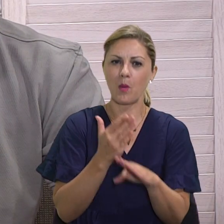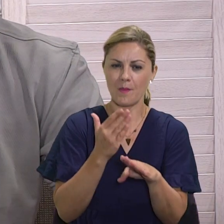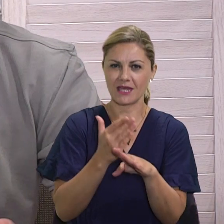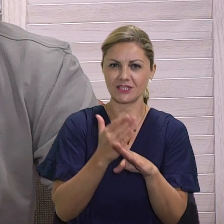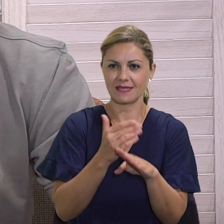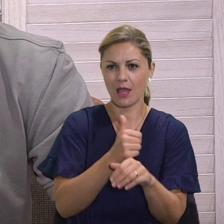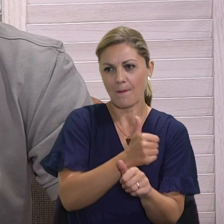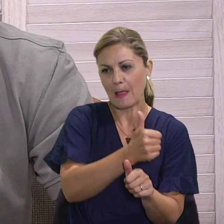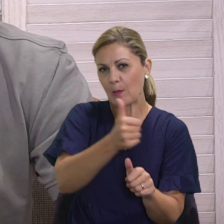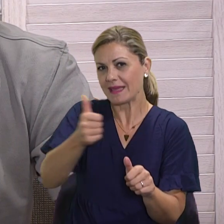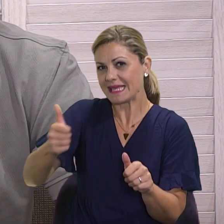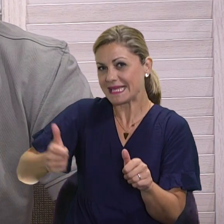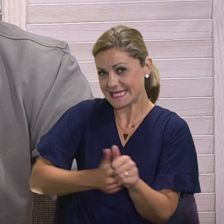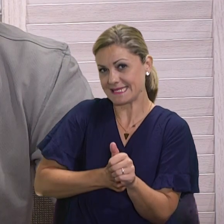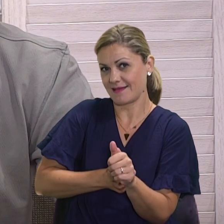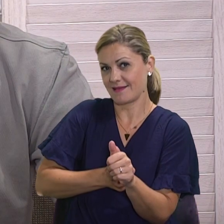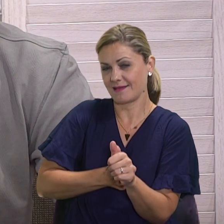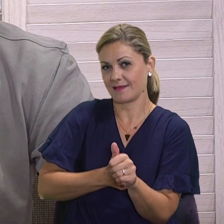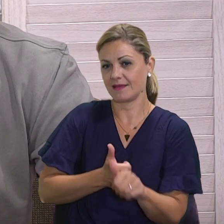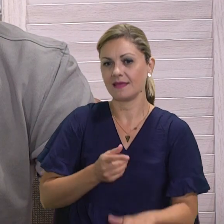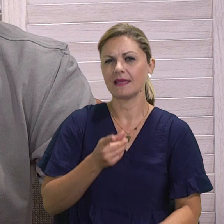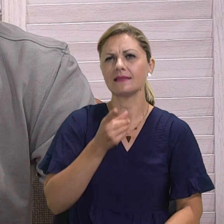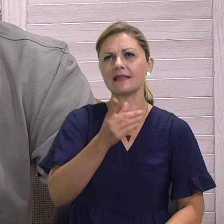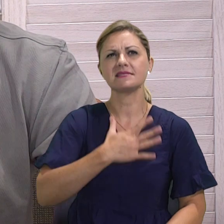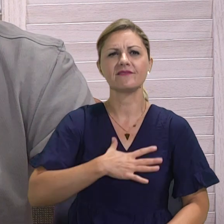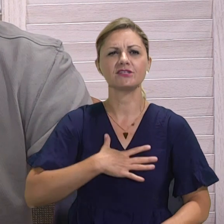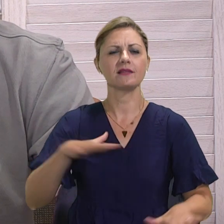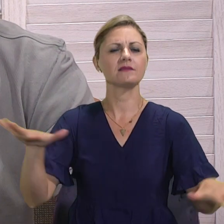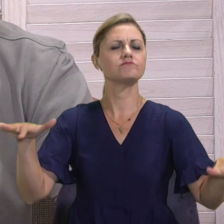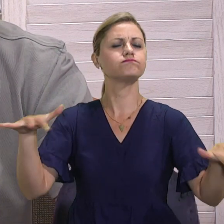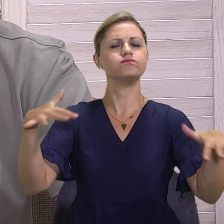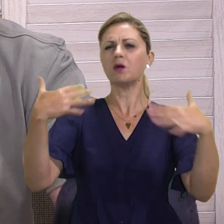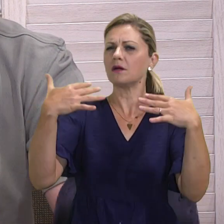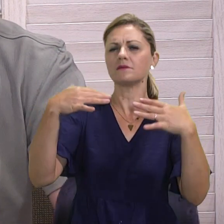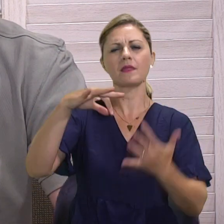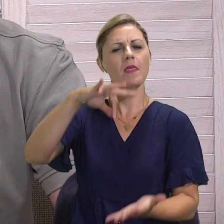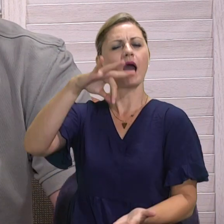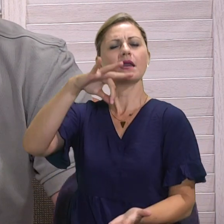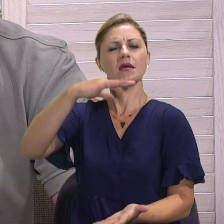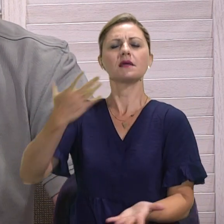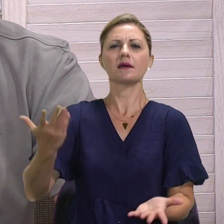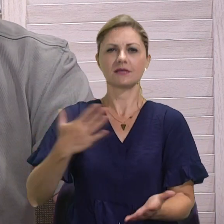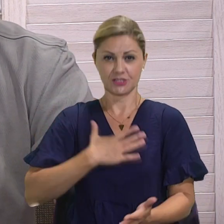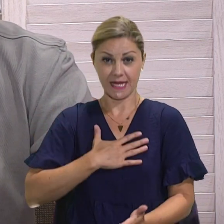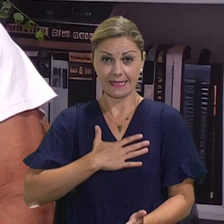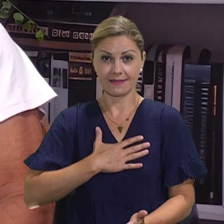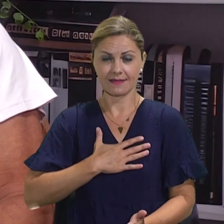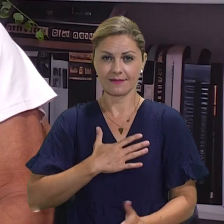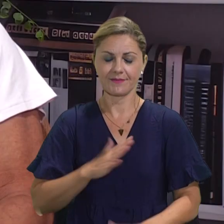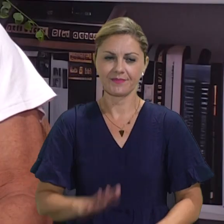sjene. Pomažete ljudima i pišete. Jeste li vi težili ikad nekoj pažnji i nagradama?